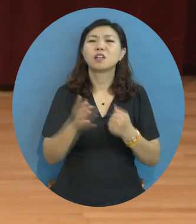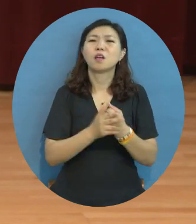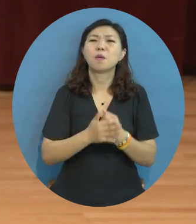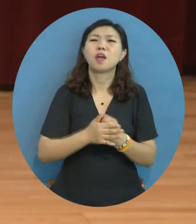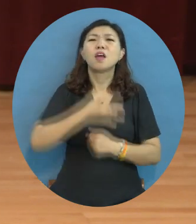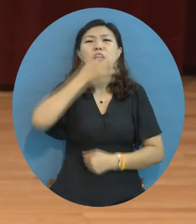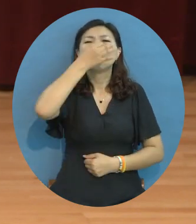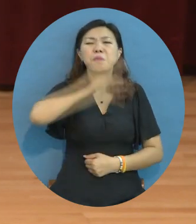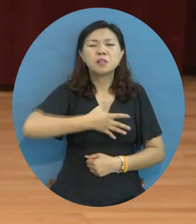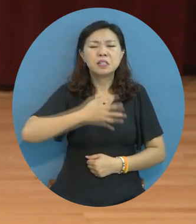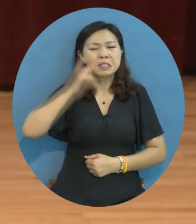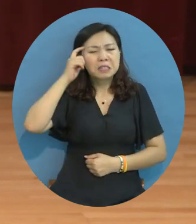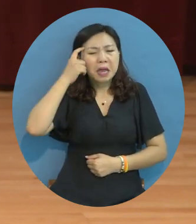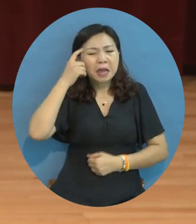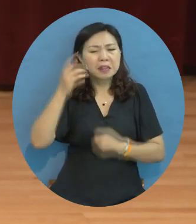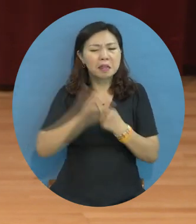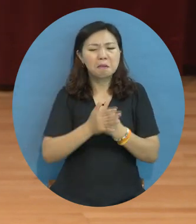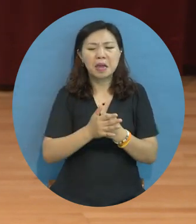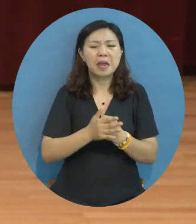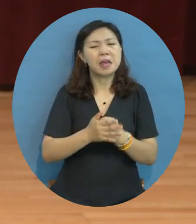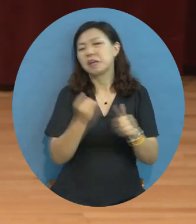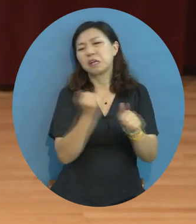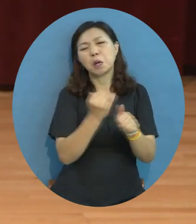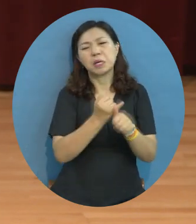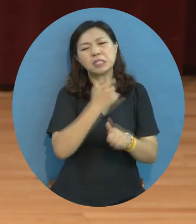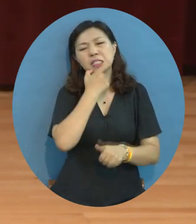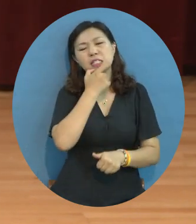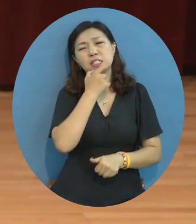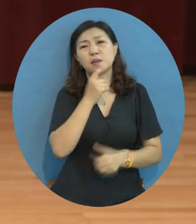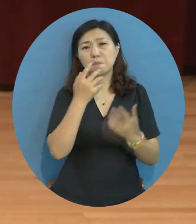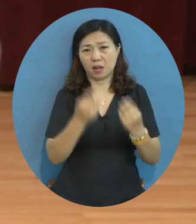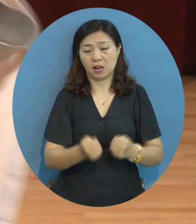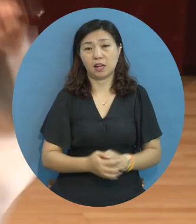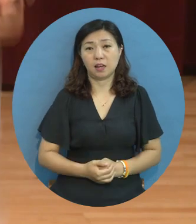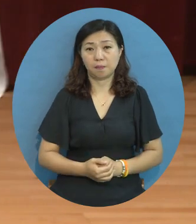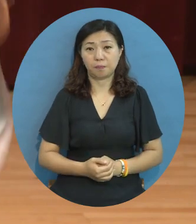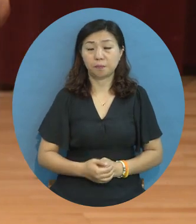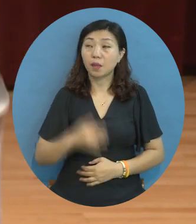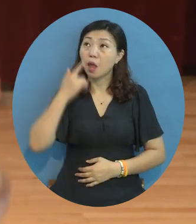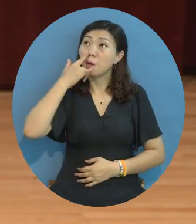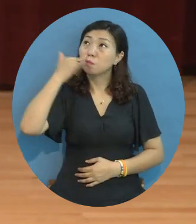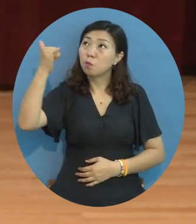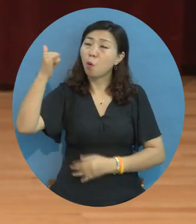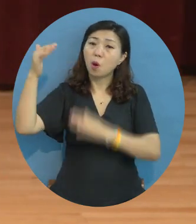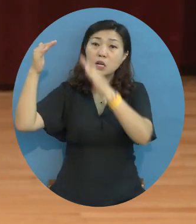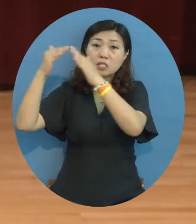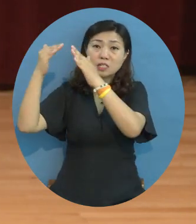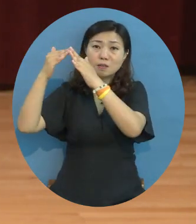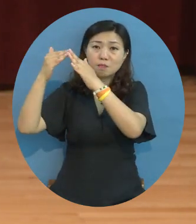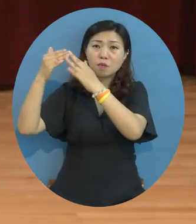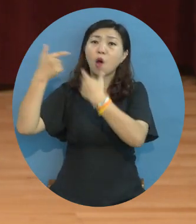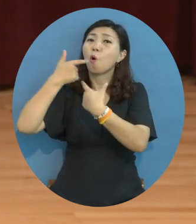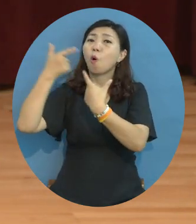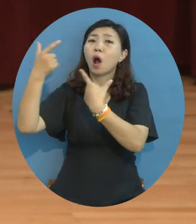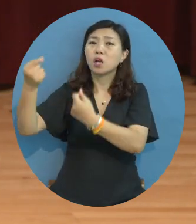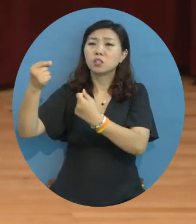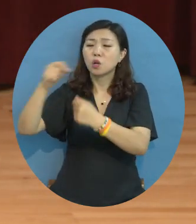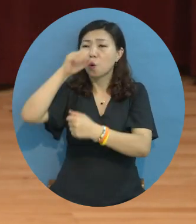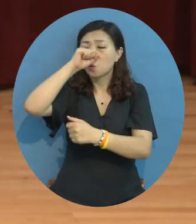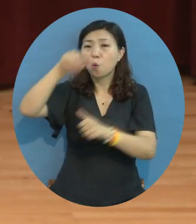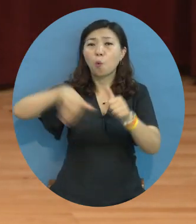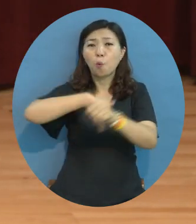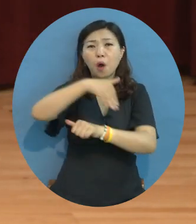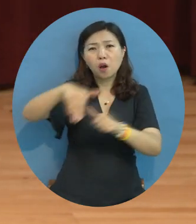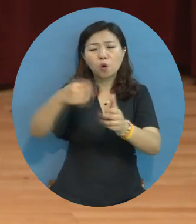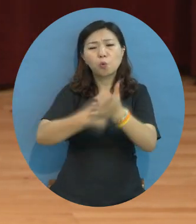그게 결혼이 어려운 거예요. 환경이 나빠지는 쪽이기 때문에. 그러면 부모 집만큼 좋은